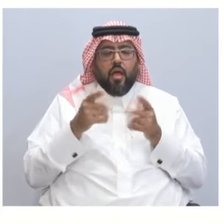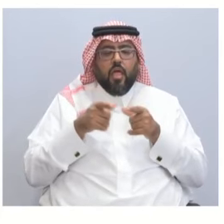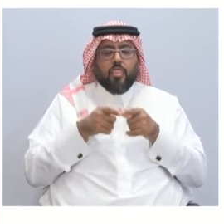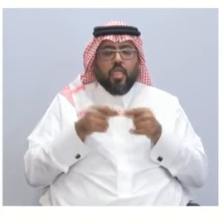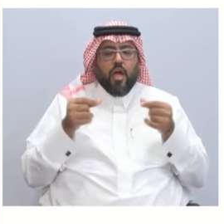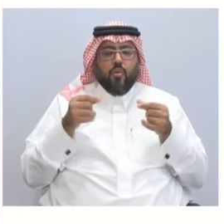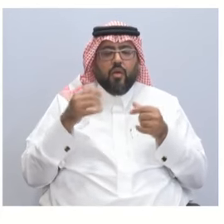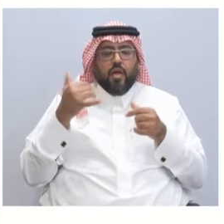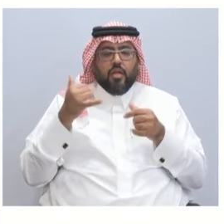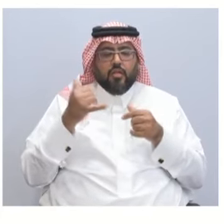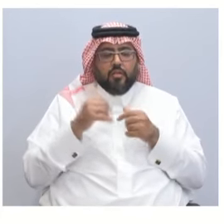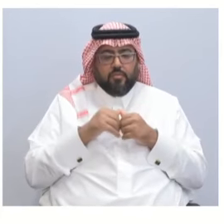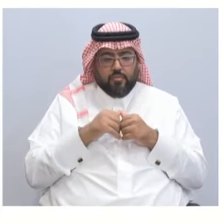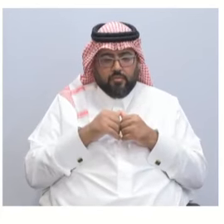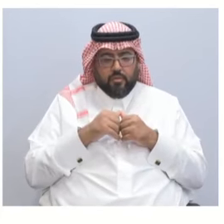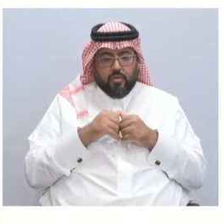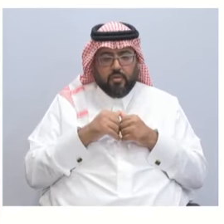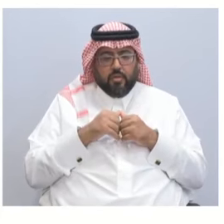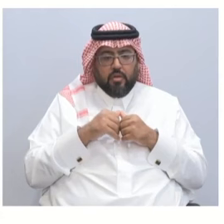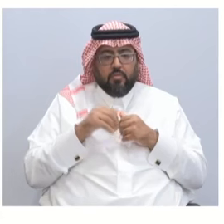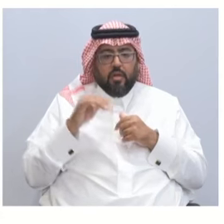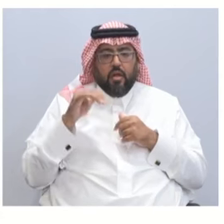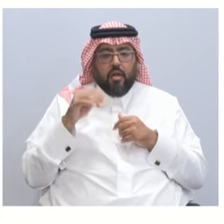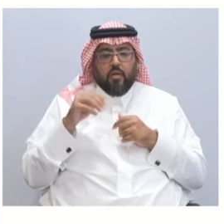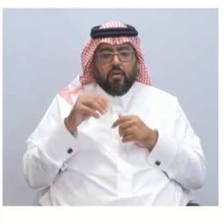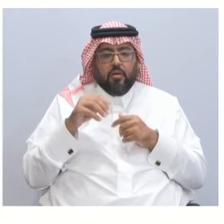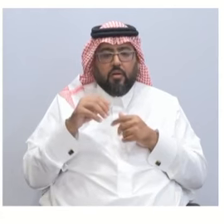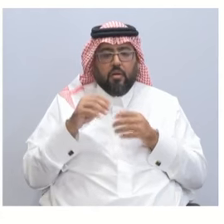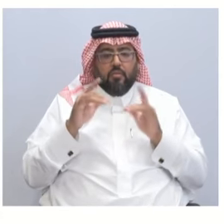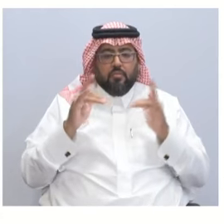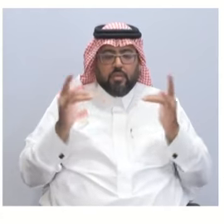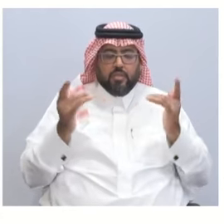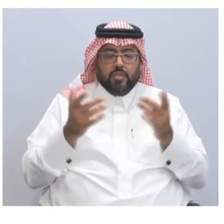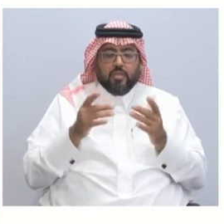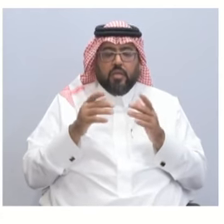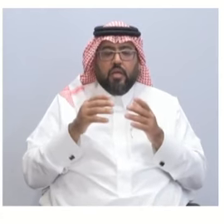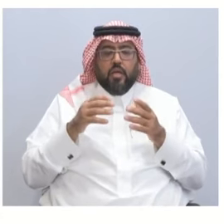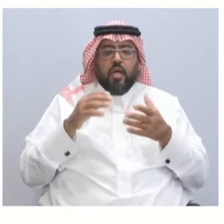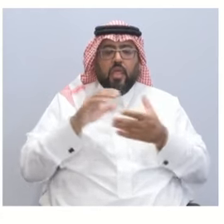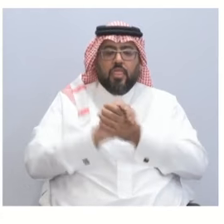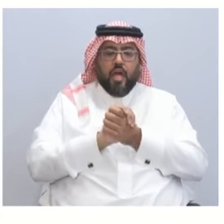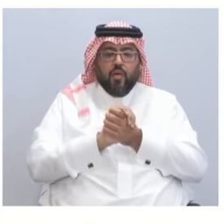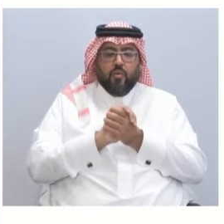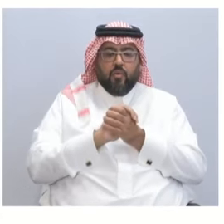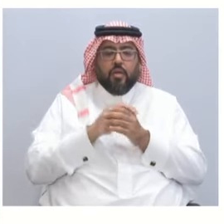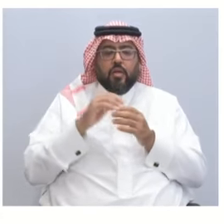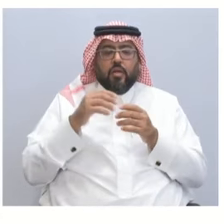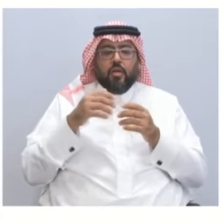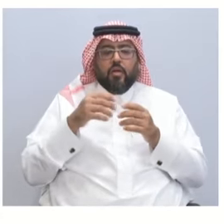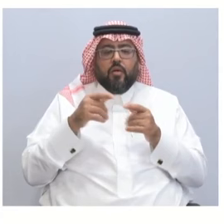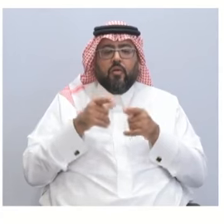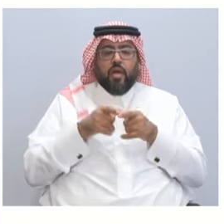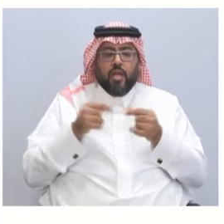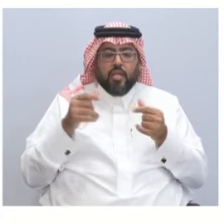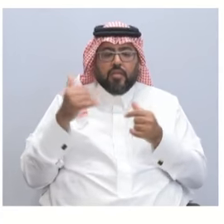لدول الخليج العربي ان يحدد الطالب تاريخ نشاه مجلس